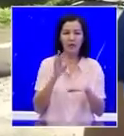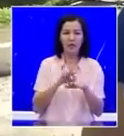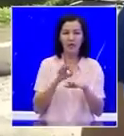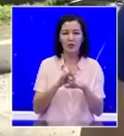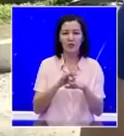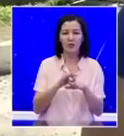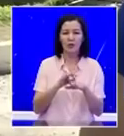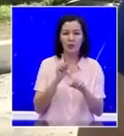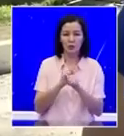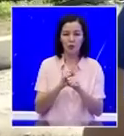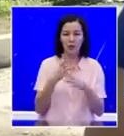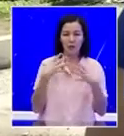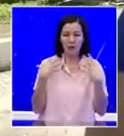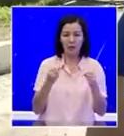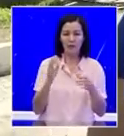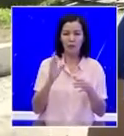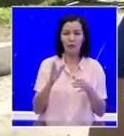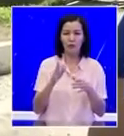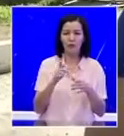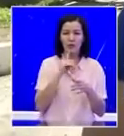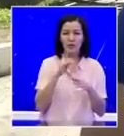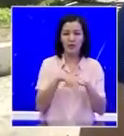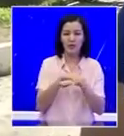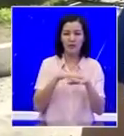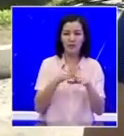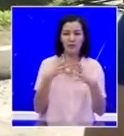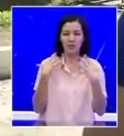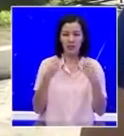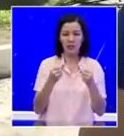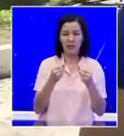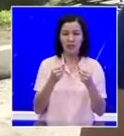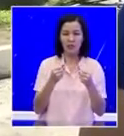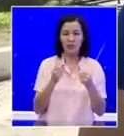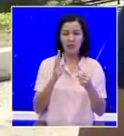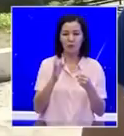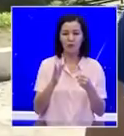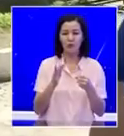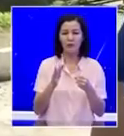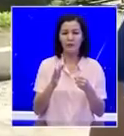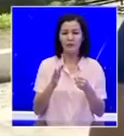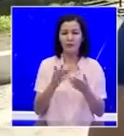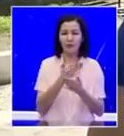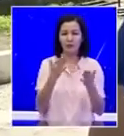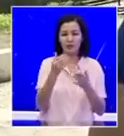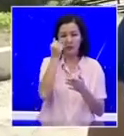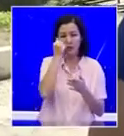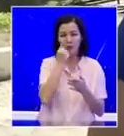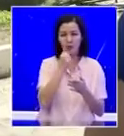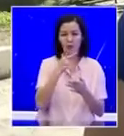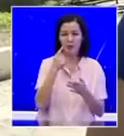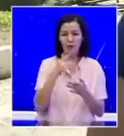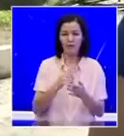аман-есен шығайық. Еліміз тыныш, заманымыз тыныш болып, еліміз аман болсын. Сіздерге көп болып, рахмет айтам